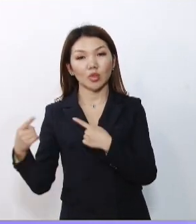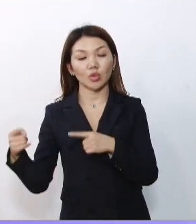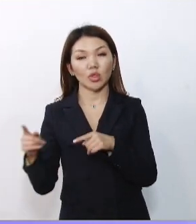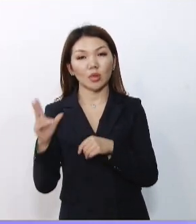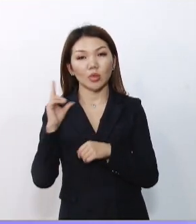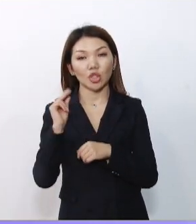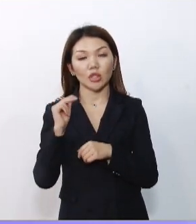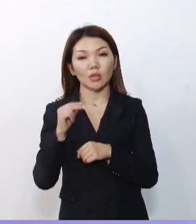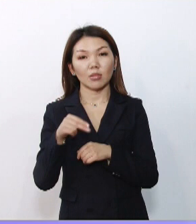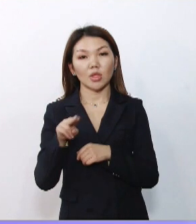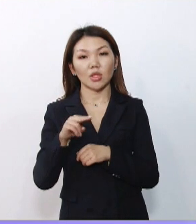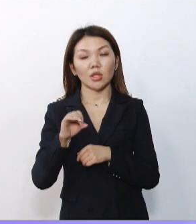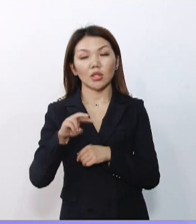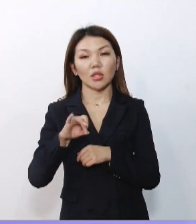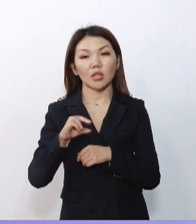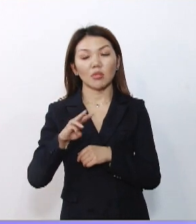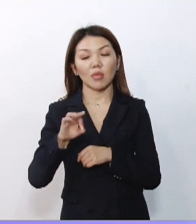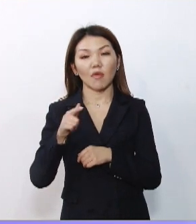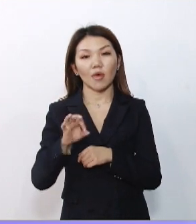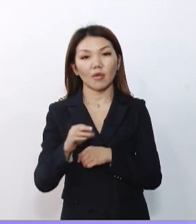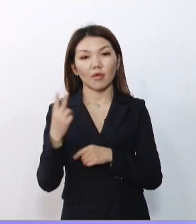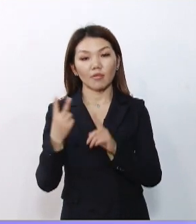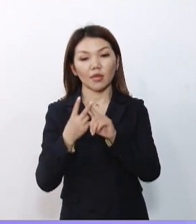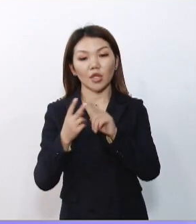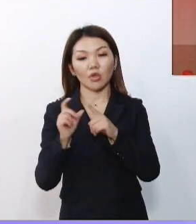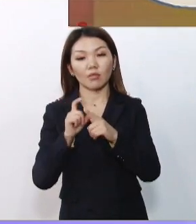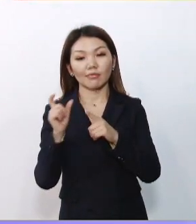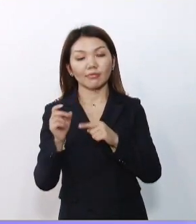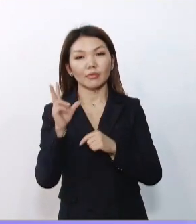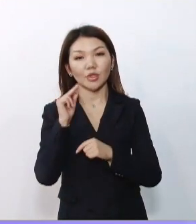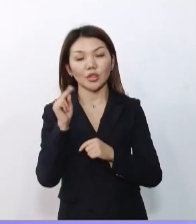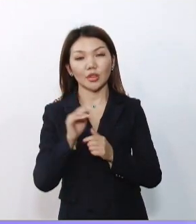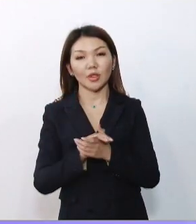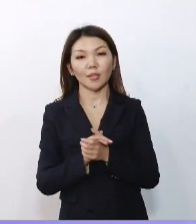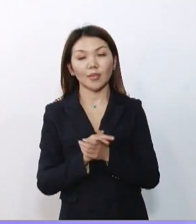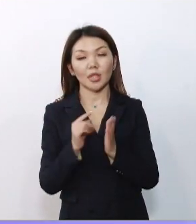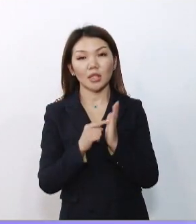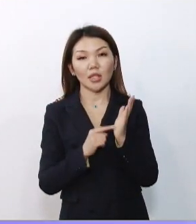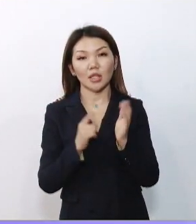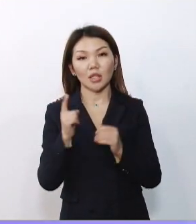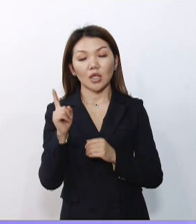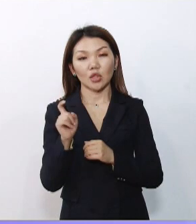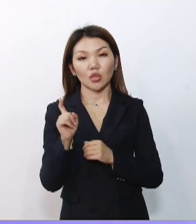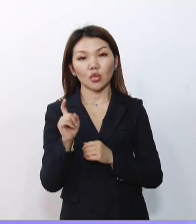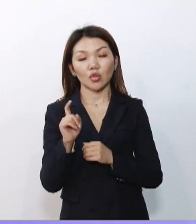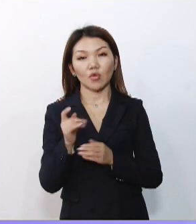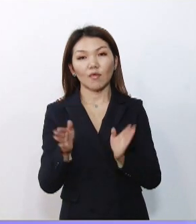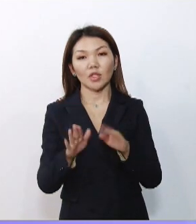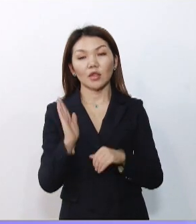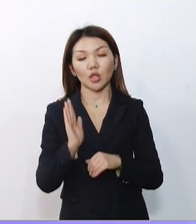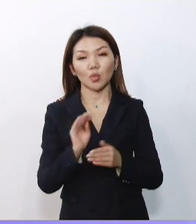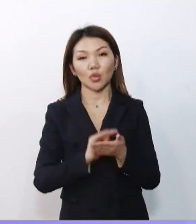делимого. При делении на 100 в остатке будет число,